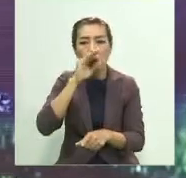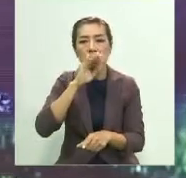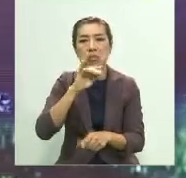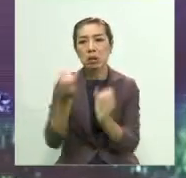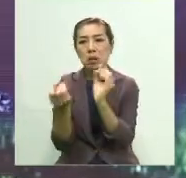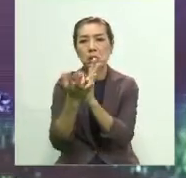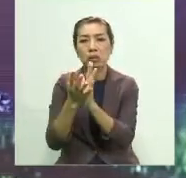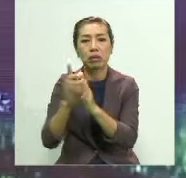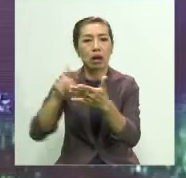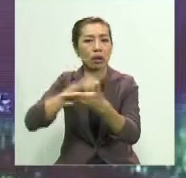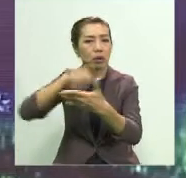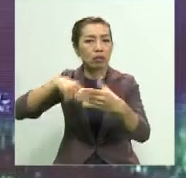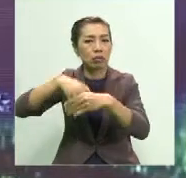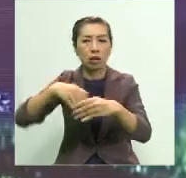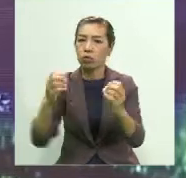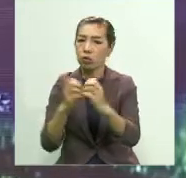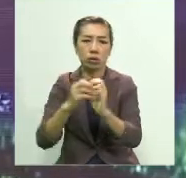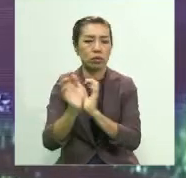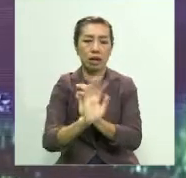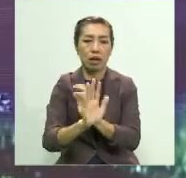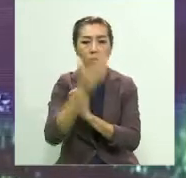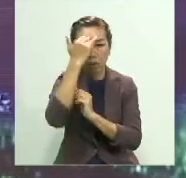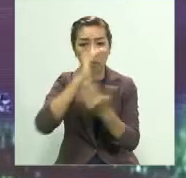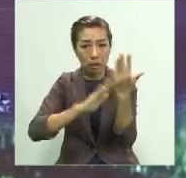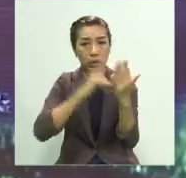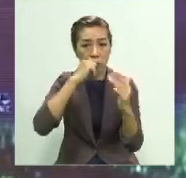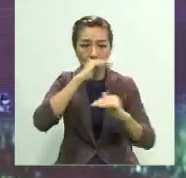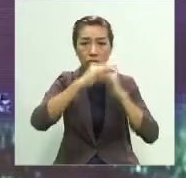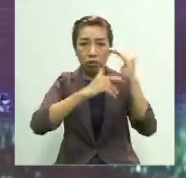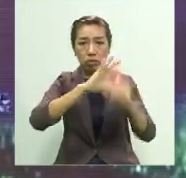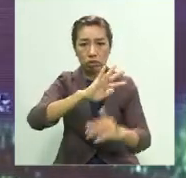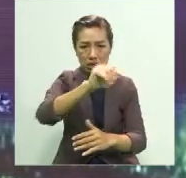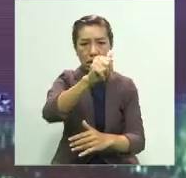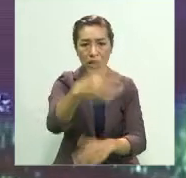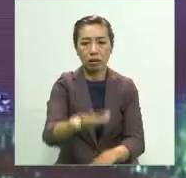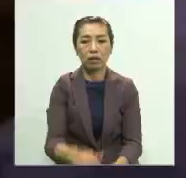มันเกิดความวุ่นวายสับสนโนละมานเพราะว่าประเทศไทยกําลังเดินหน้าไปได้ด้วยดีนะ